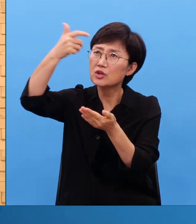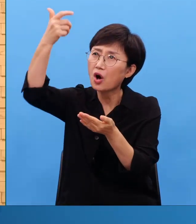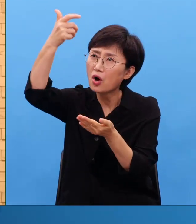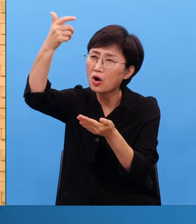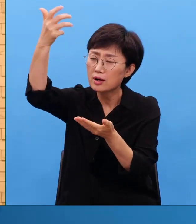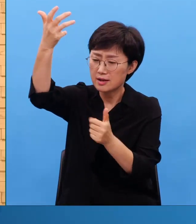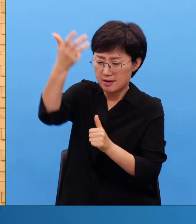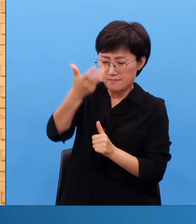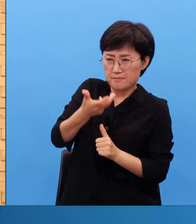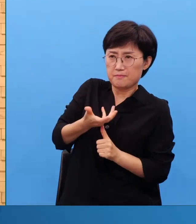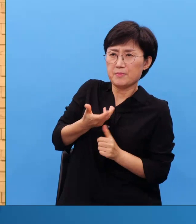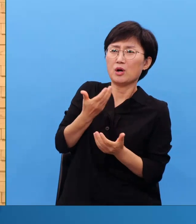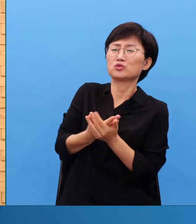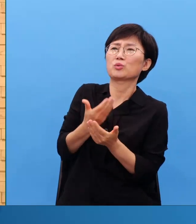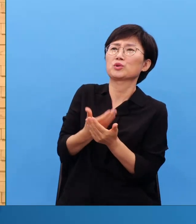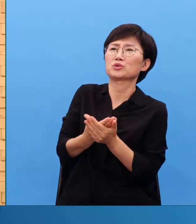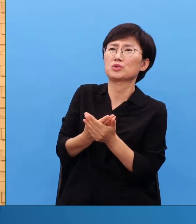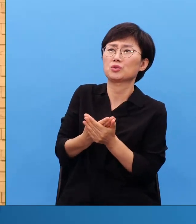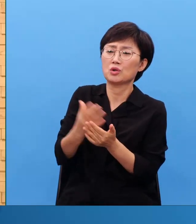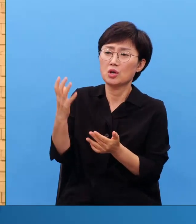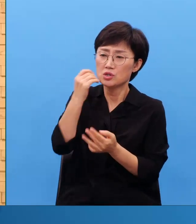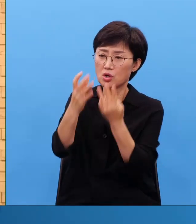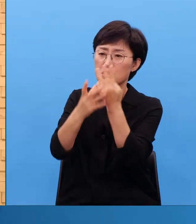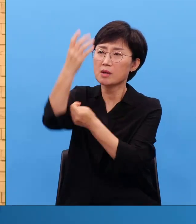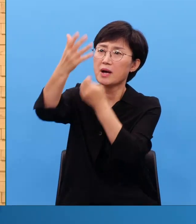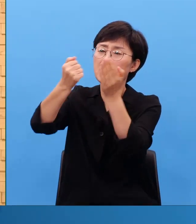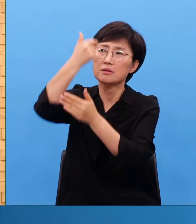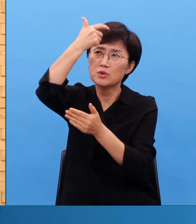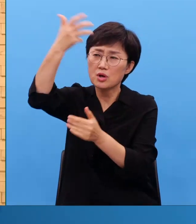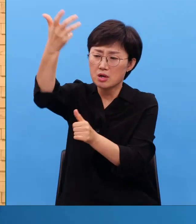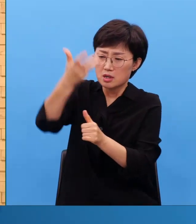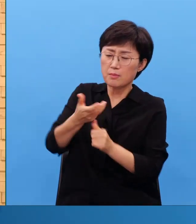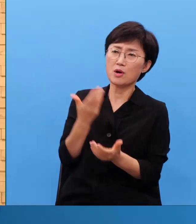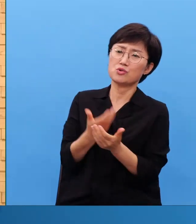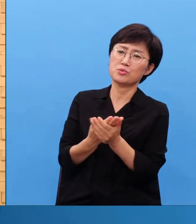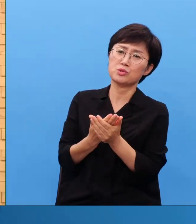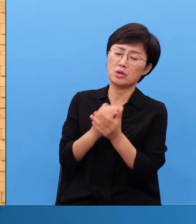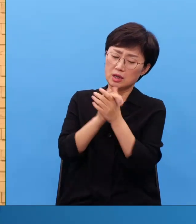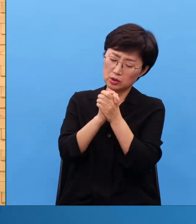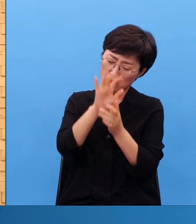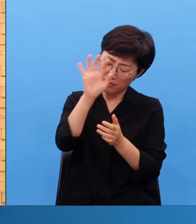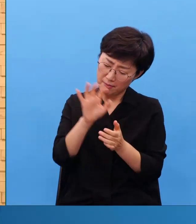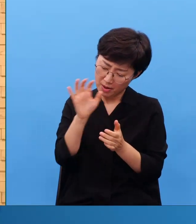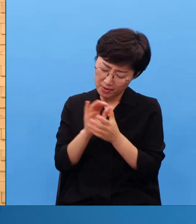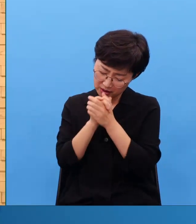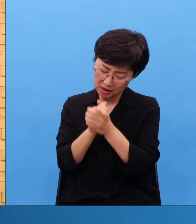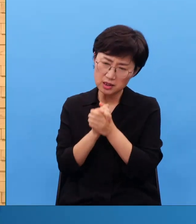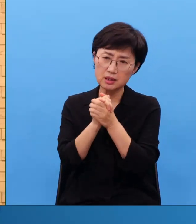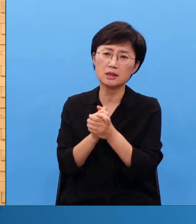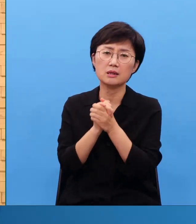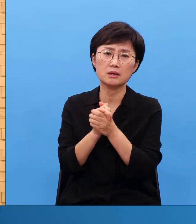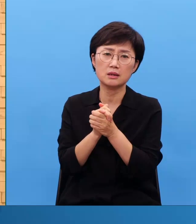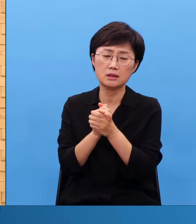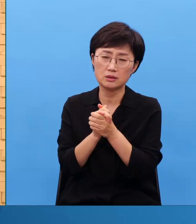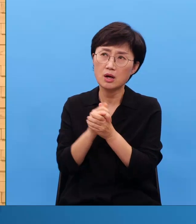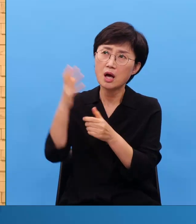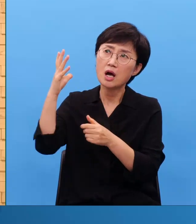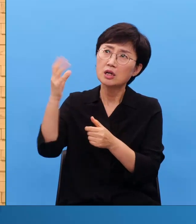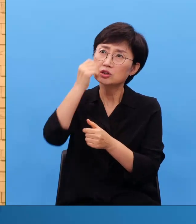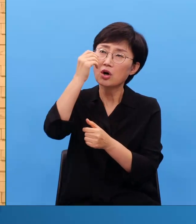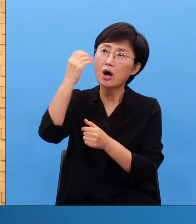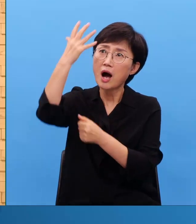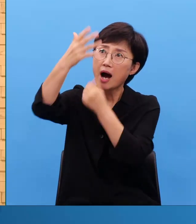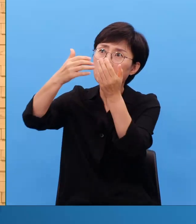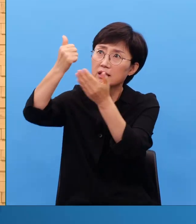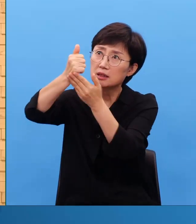해달라. I started to pray, may the triune God, the spirit of the triune God come 이게- upon me. 누구에게 임하게 해달라. May it come upon